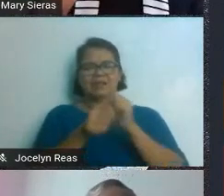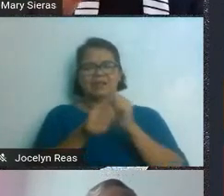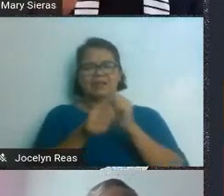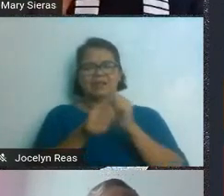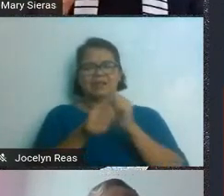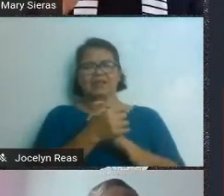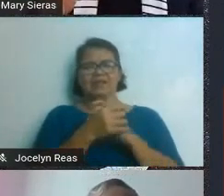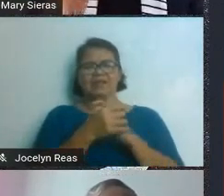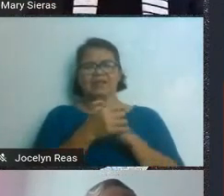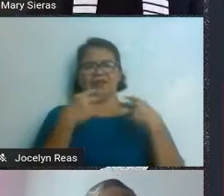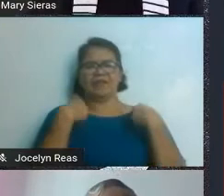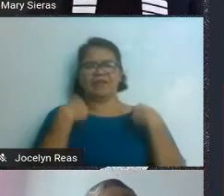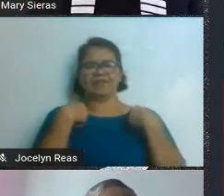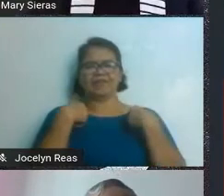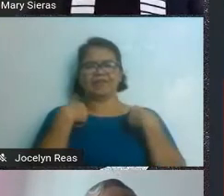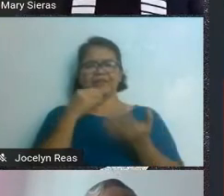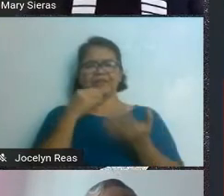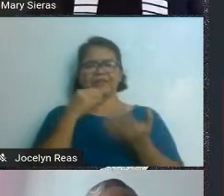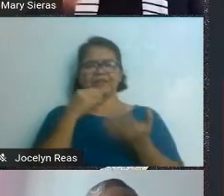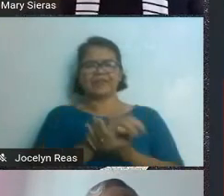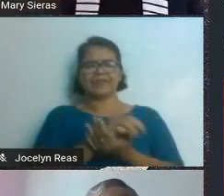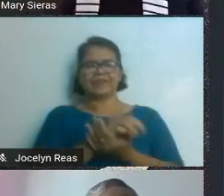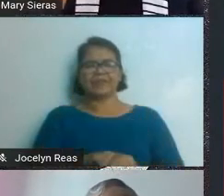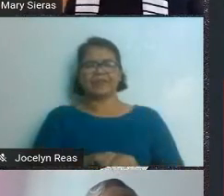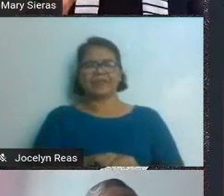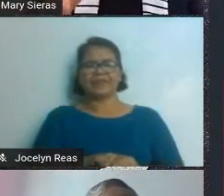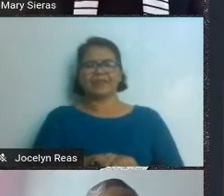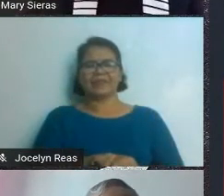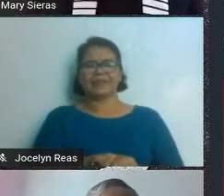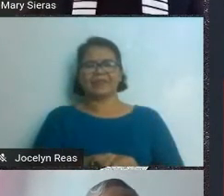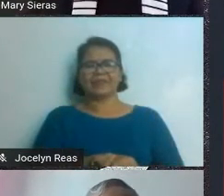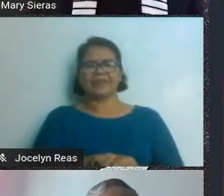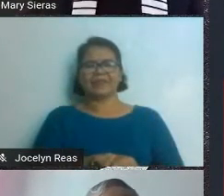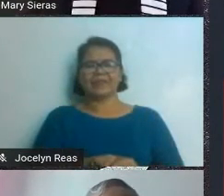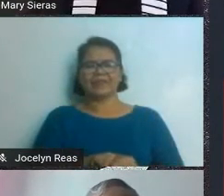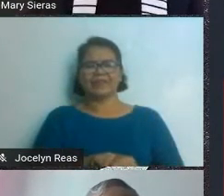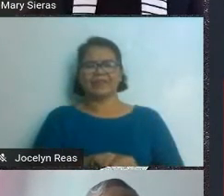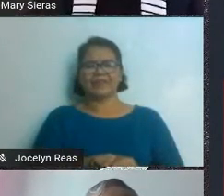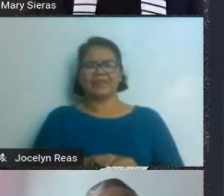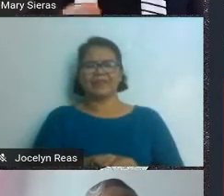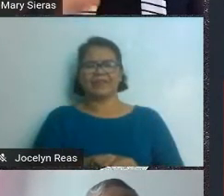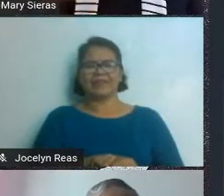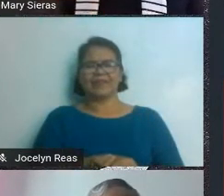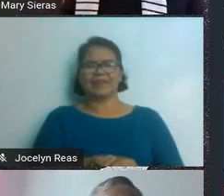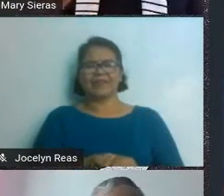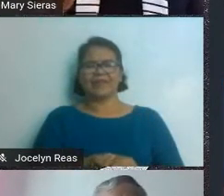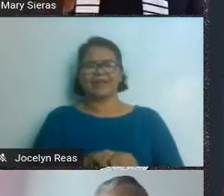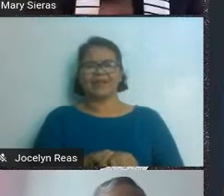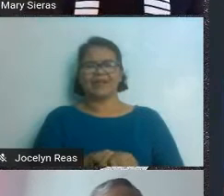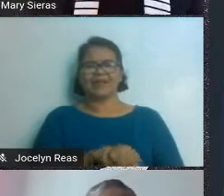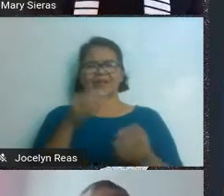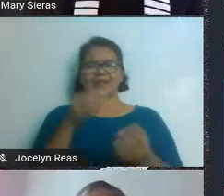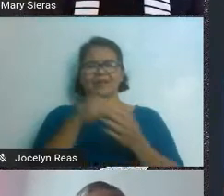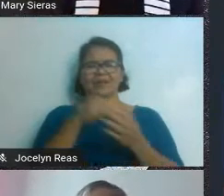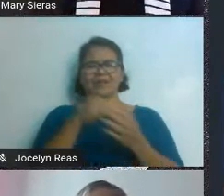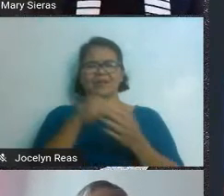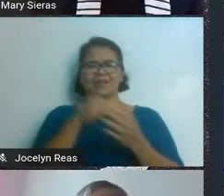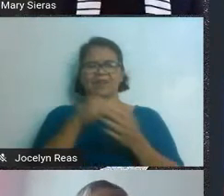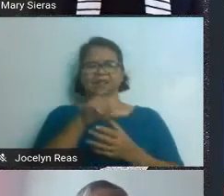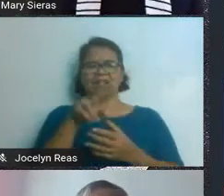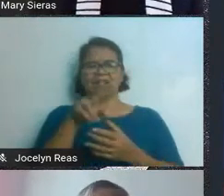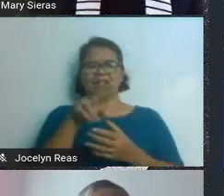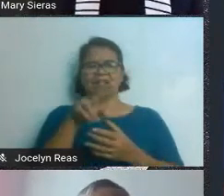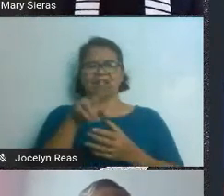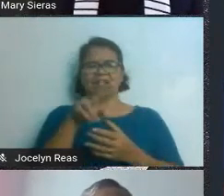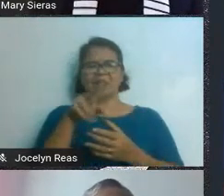alas 8 ng gabi, nag-abang po kami at lumabas nga dun sa LR portal. Ano, so, kami na